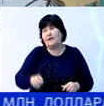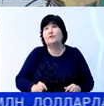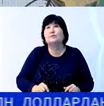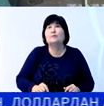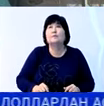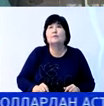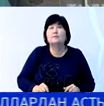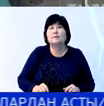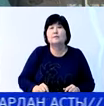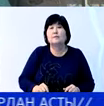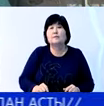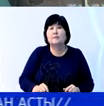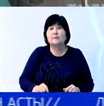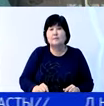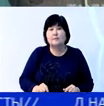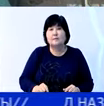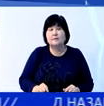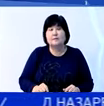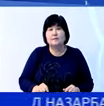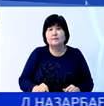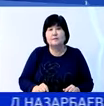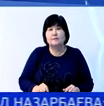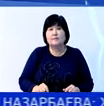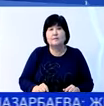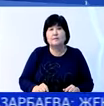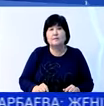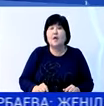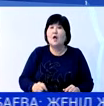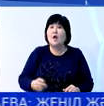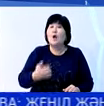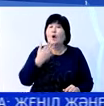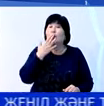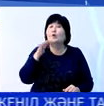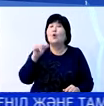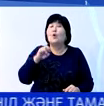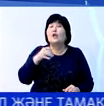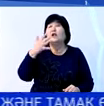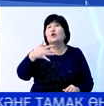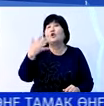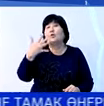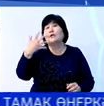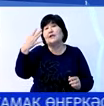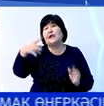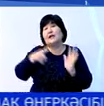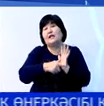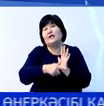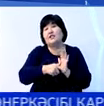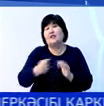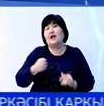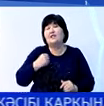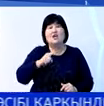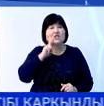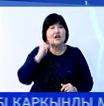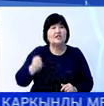Қанат Махамбетов, Қызылорда телеарнасы, Қармақшы ауданынан. Ұлттық ұланға қарасты 55-47 әскери бөлімі жас сарбаздармен